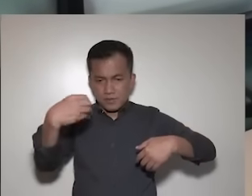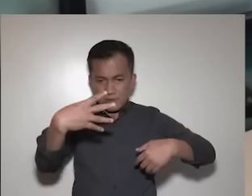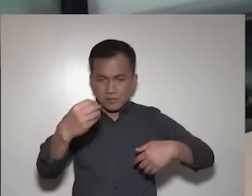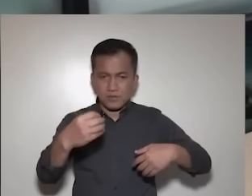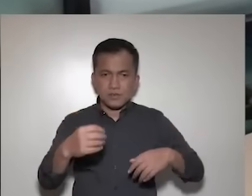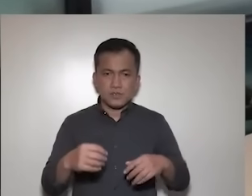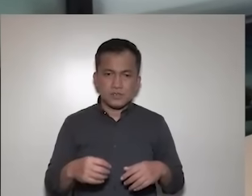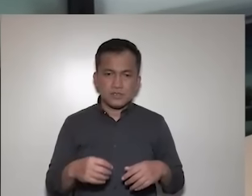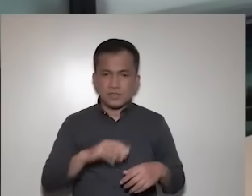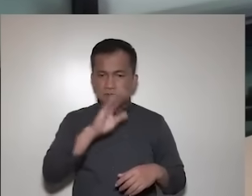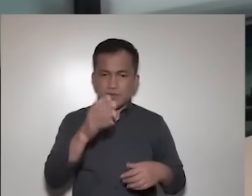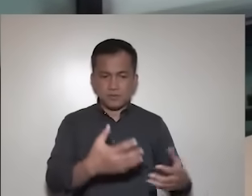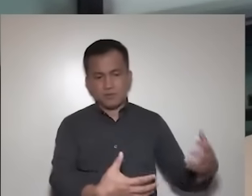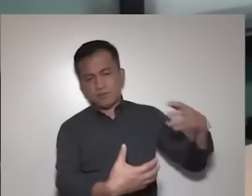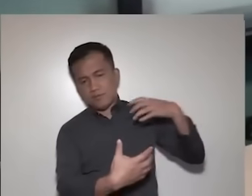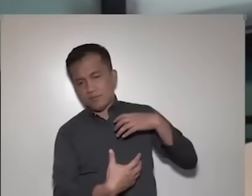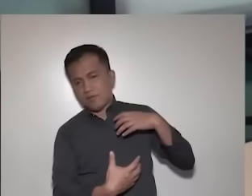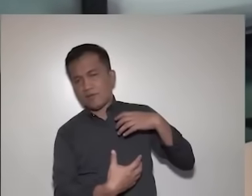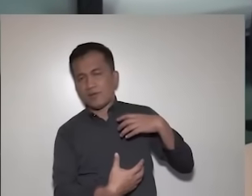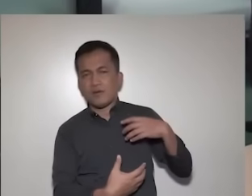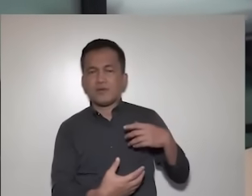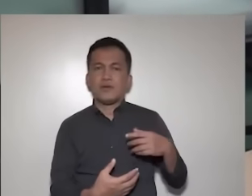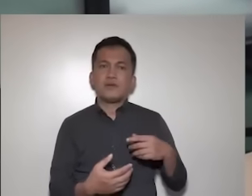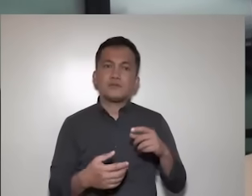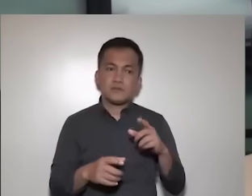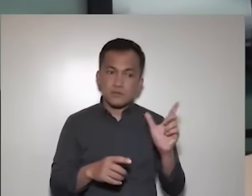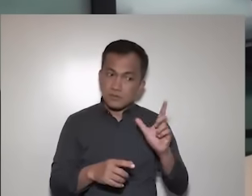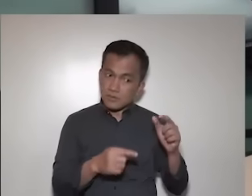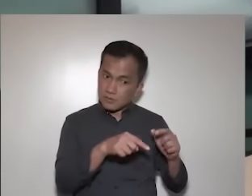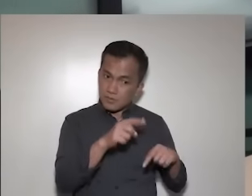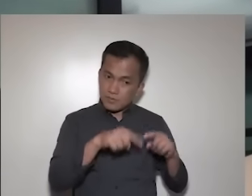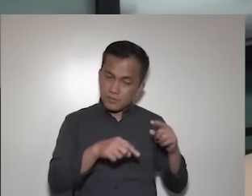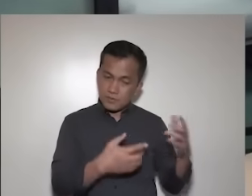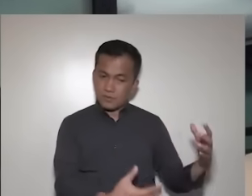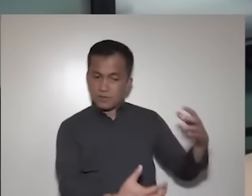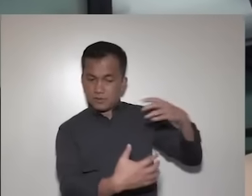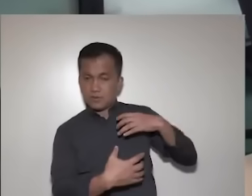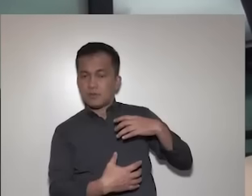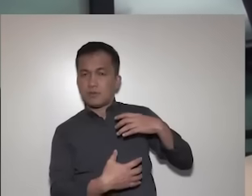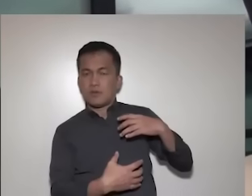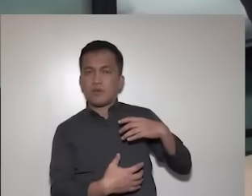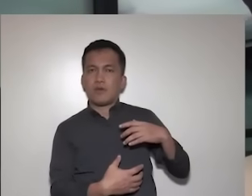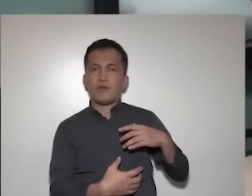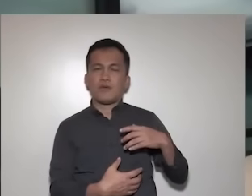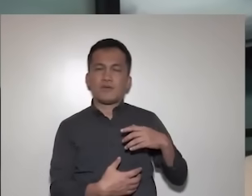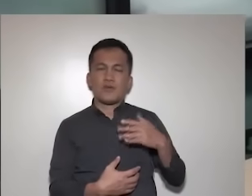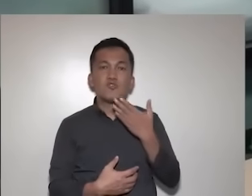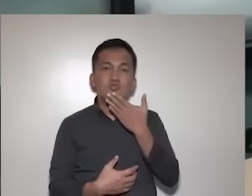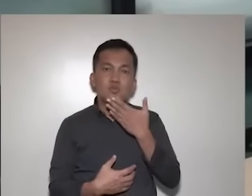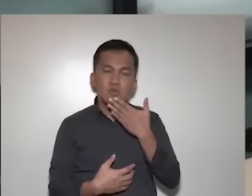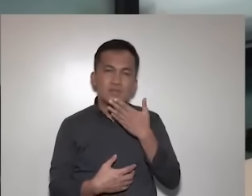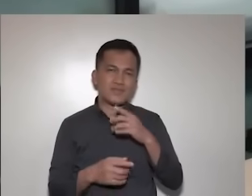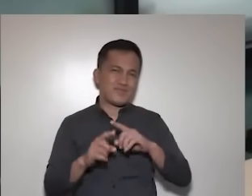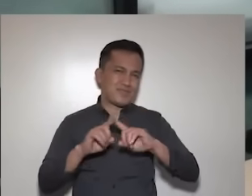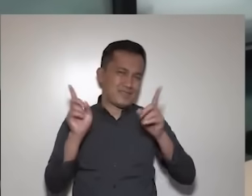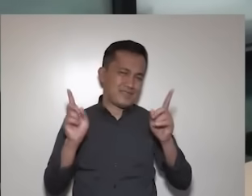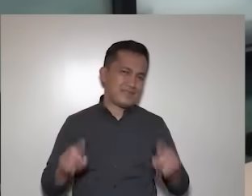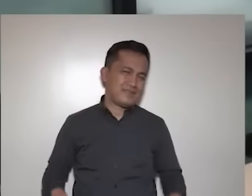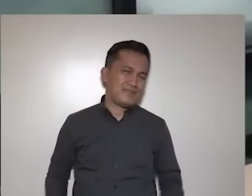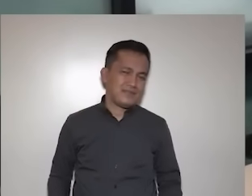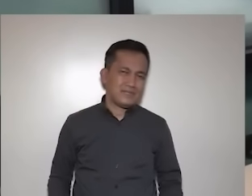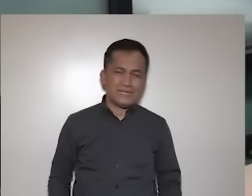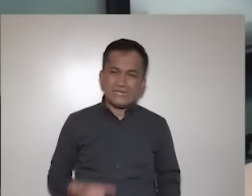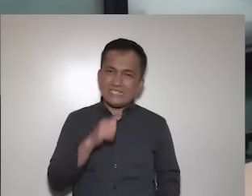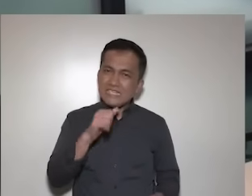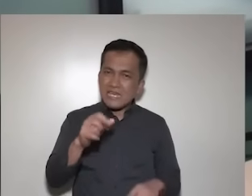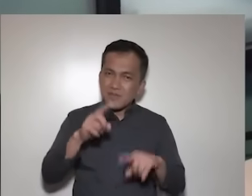Never ho silang humihiga sa dibdib ko. Kasi friends pag walas na yung isang kaibigan na dihiga sa dibdib at sweet, ibang usapan na po yon.